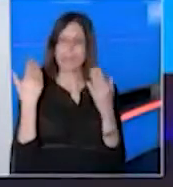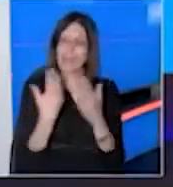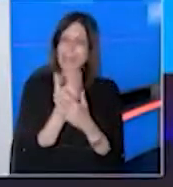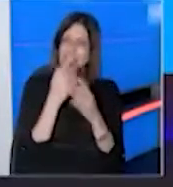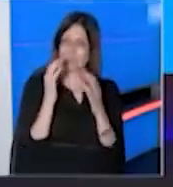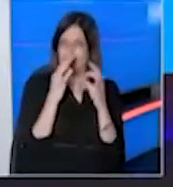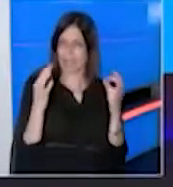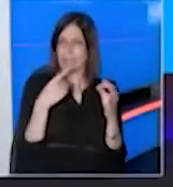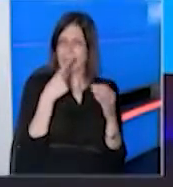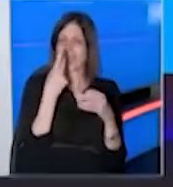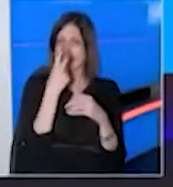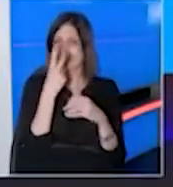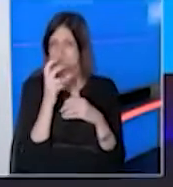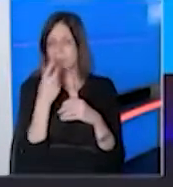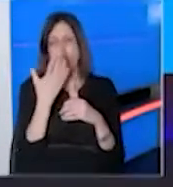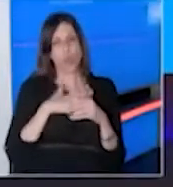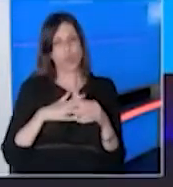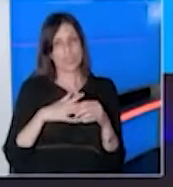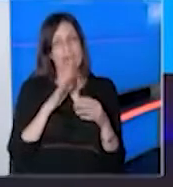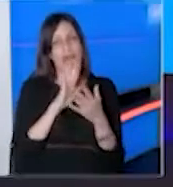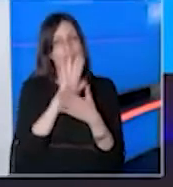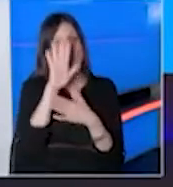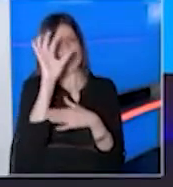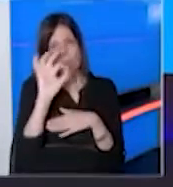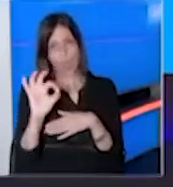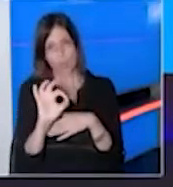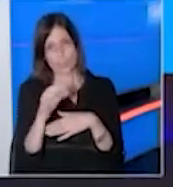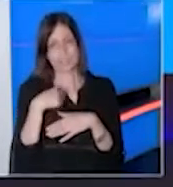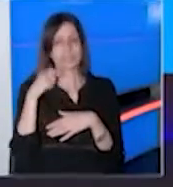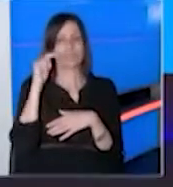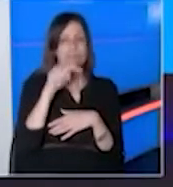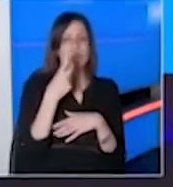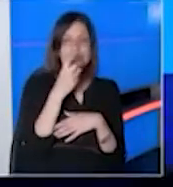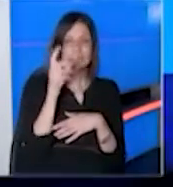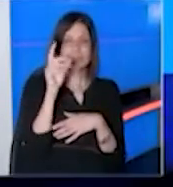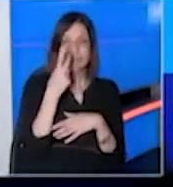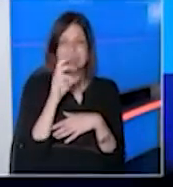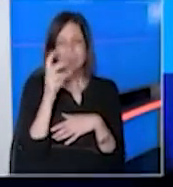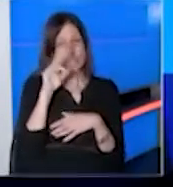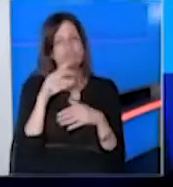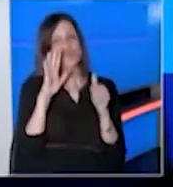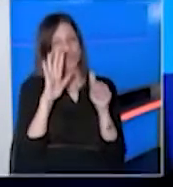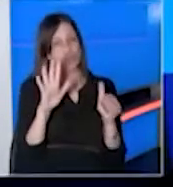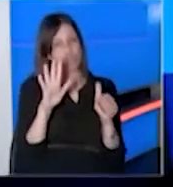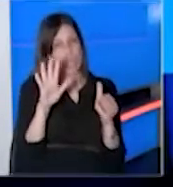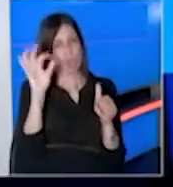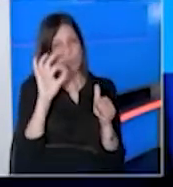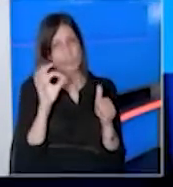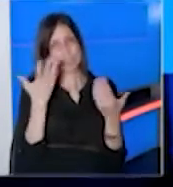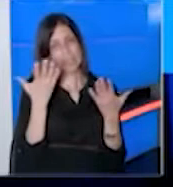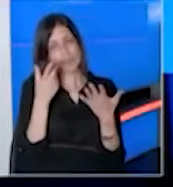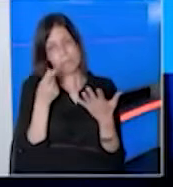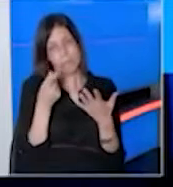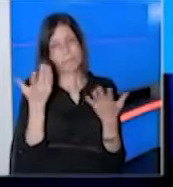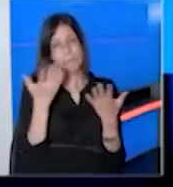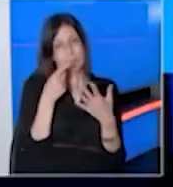דרכה הכריזה שב-2020 היא רוצה לעמוד על 15%. הגענו ל-2020, כמה יש לנו? 6. נכון. איפה הם? כרגיל.